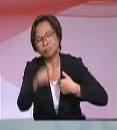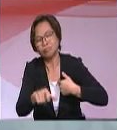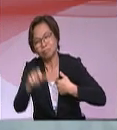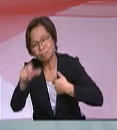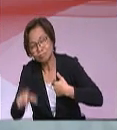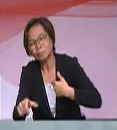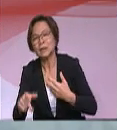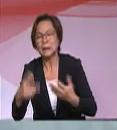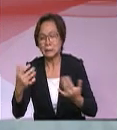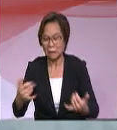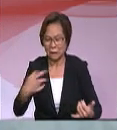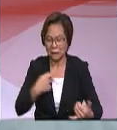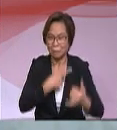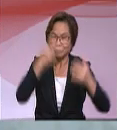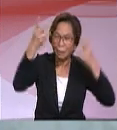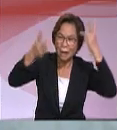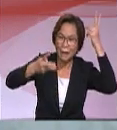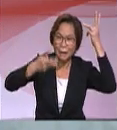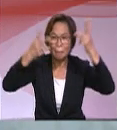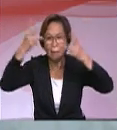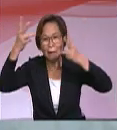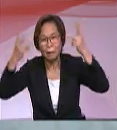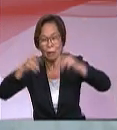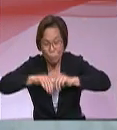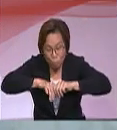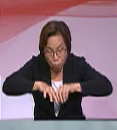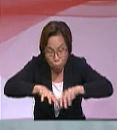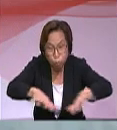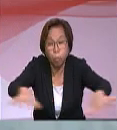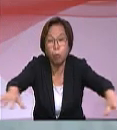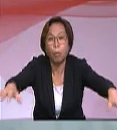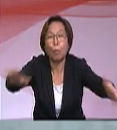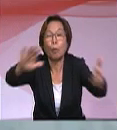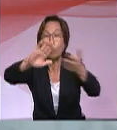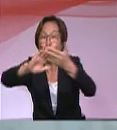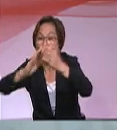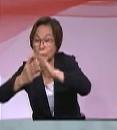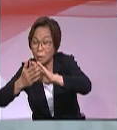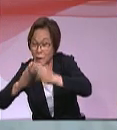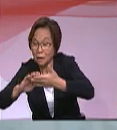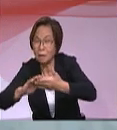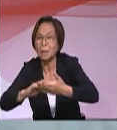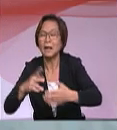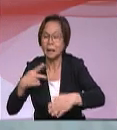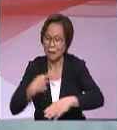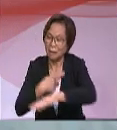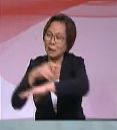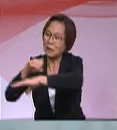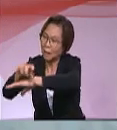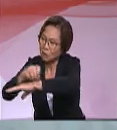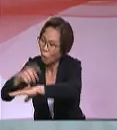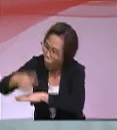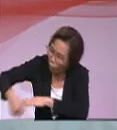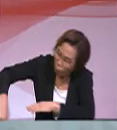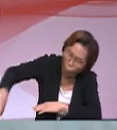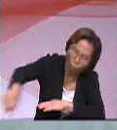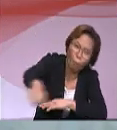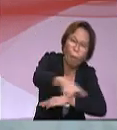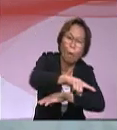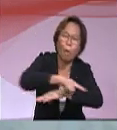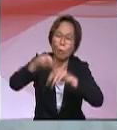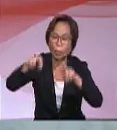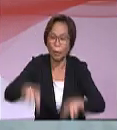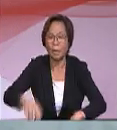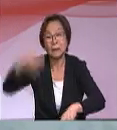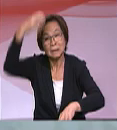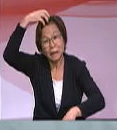ini kita bimbang kes menular di komuniti, tapi nasihat kita kepada seluruh rakyat